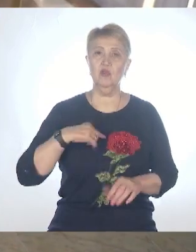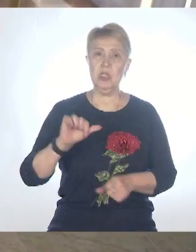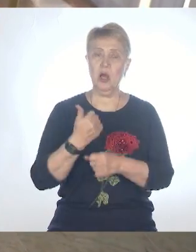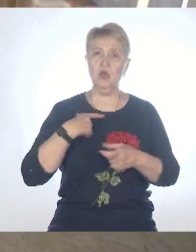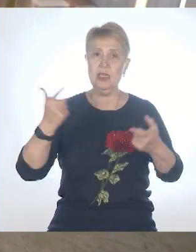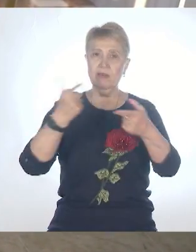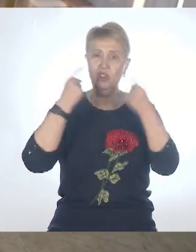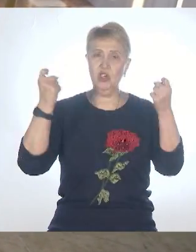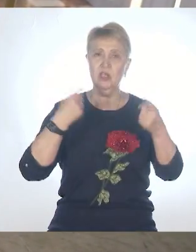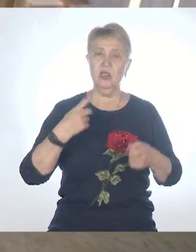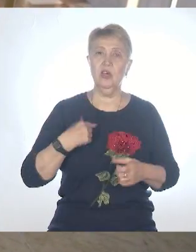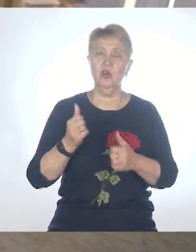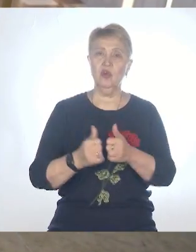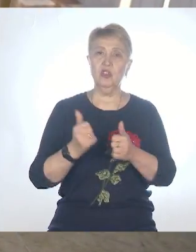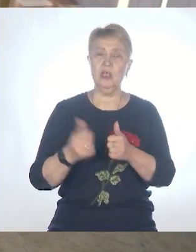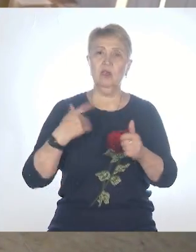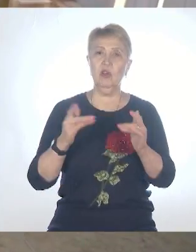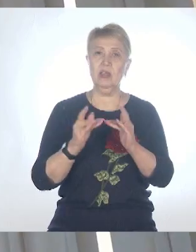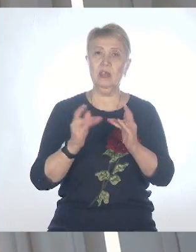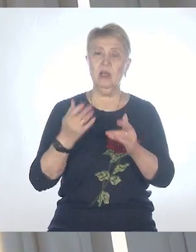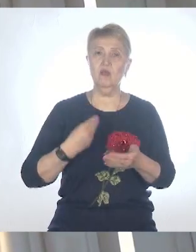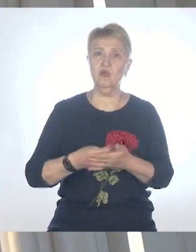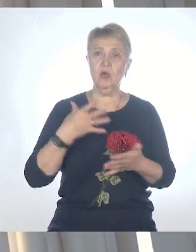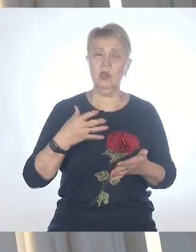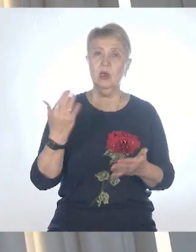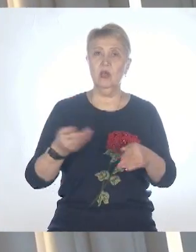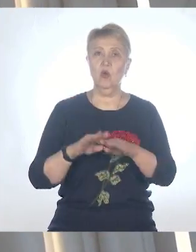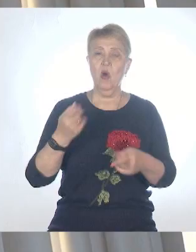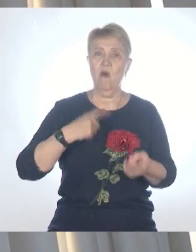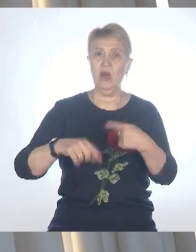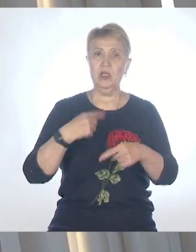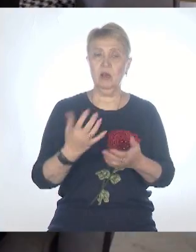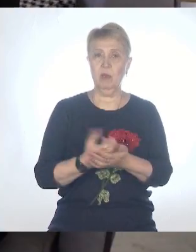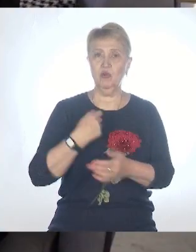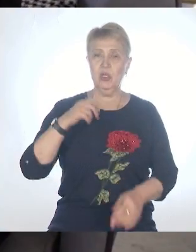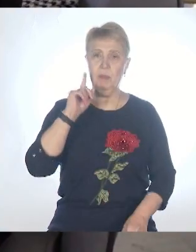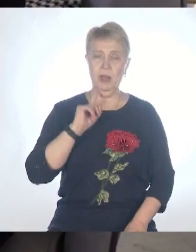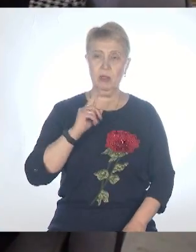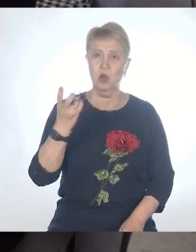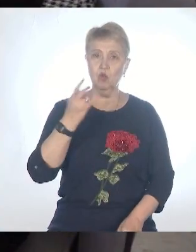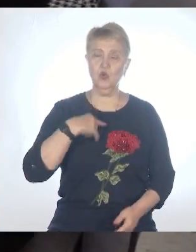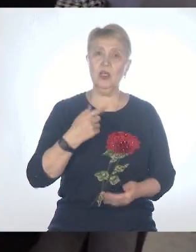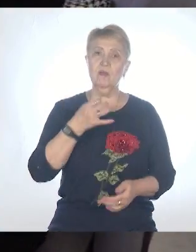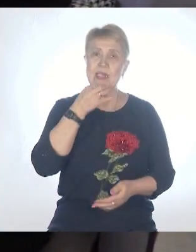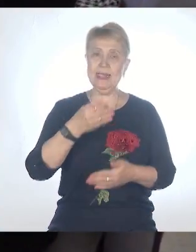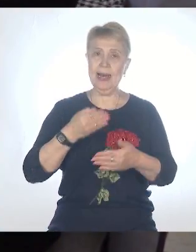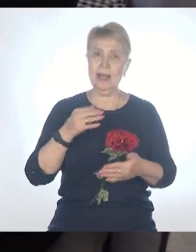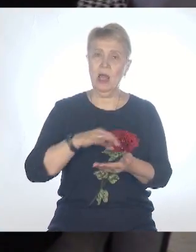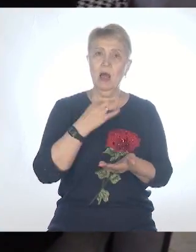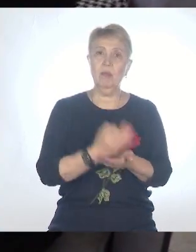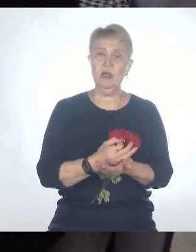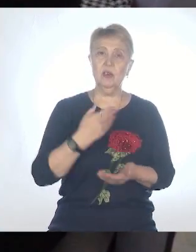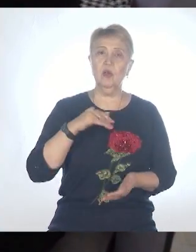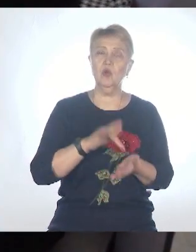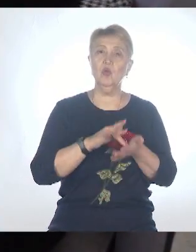Часто отели в России тоже дорогие, и получить такой возврат – это очень приятно. Все равно необходимо заранее обратиться к туроператору, и таких туроператоров